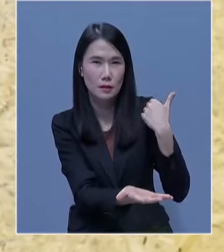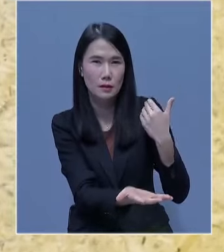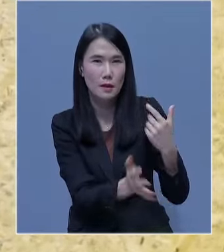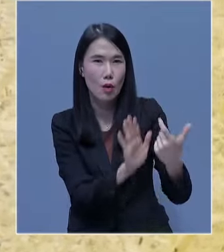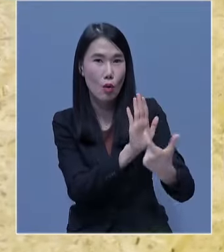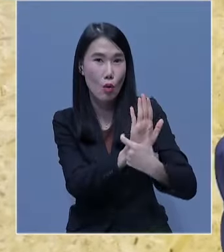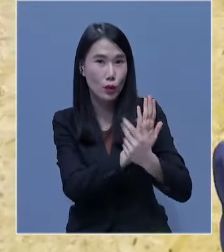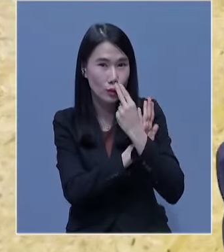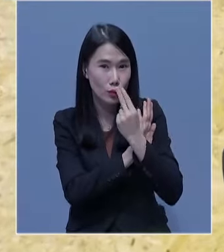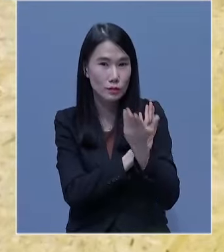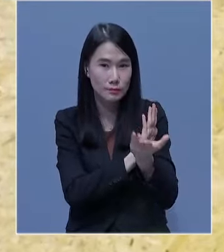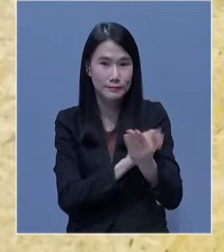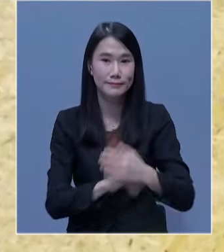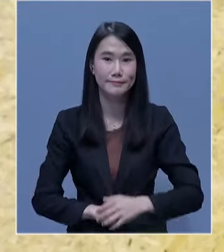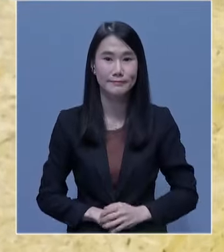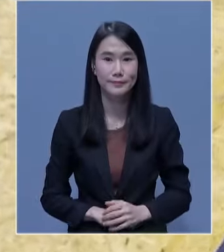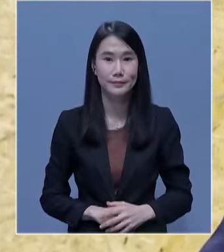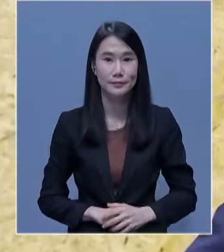ที่จะดูนี่